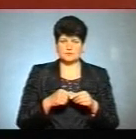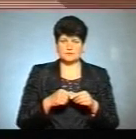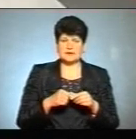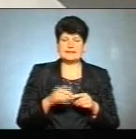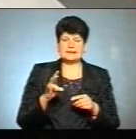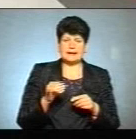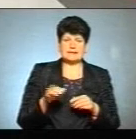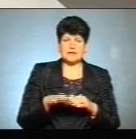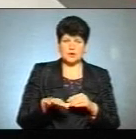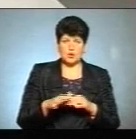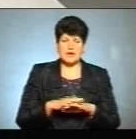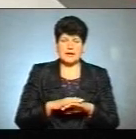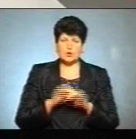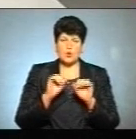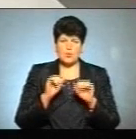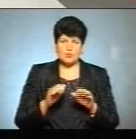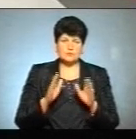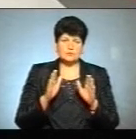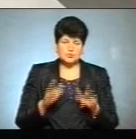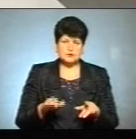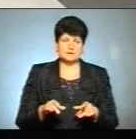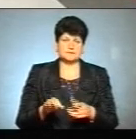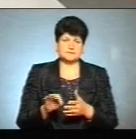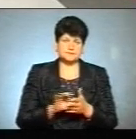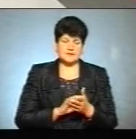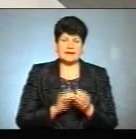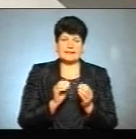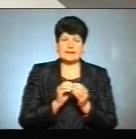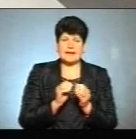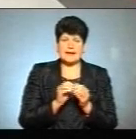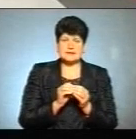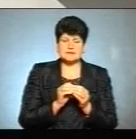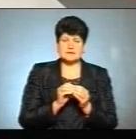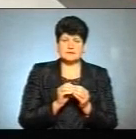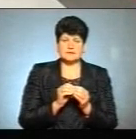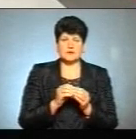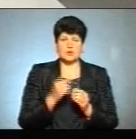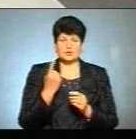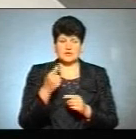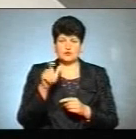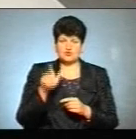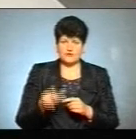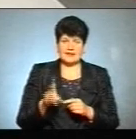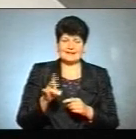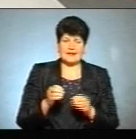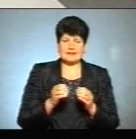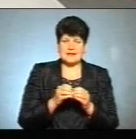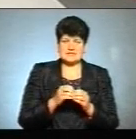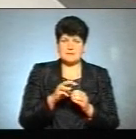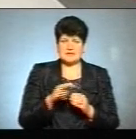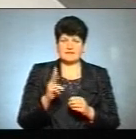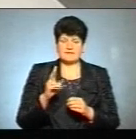площі на території ринку може перебувати одночасно 10 чоловік. Один чоловік на 10 метрів квадратних. Тобто,